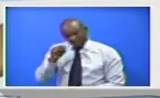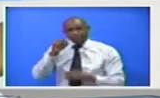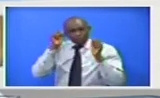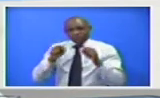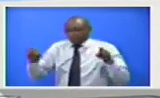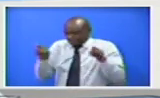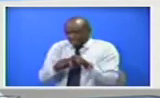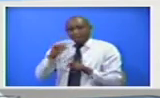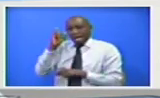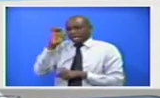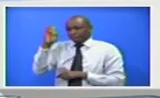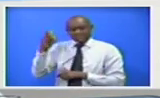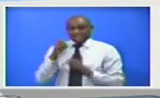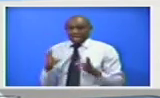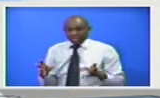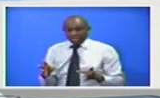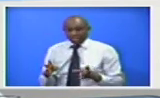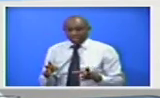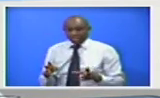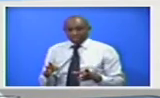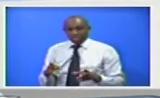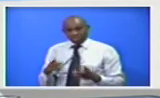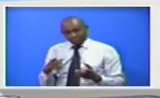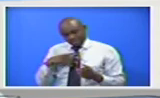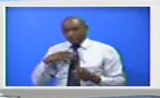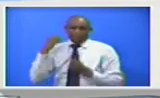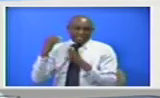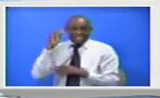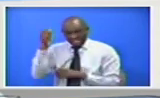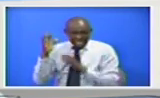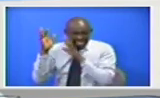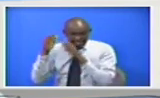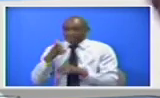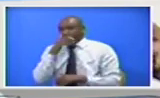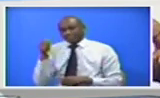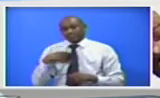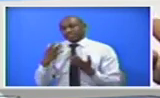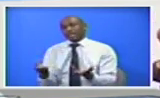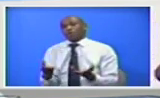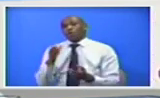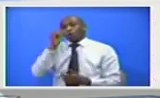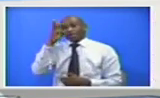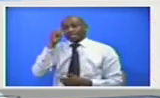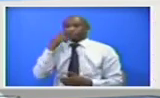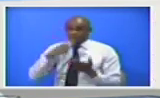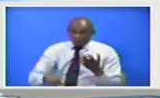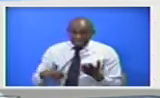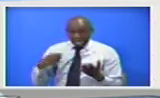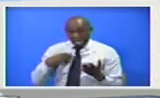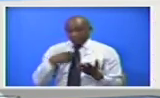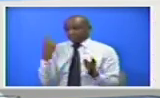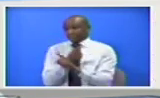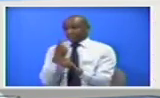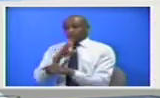kufanya kazi kulingana na matarajio ya Wakenya. Kwa sababu kama ODM wanasema polling stations wanapatiana 5 kwa kila